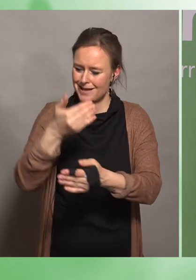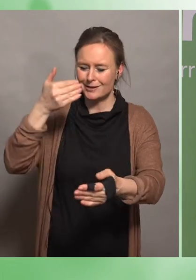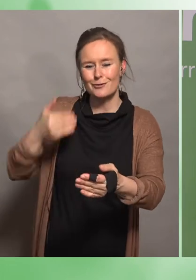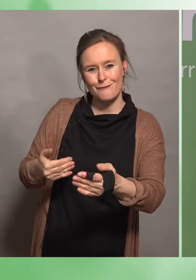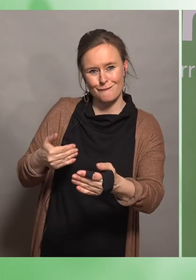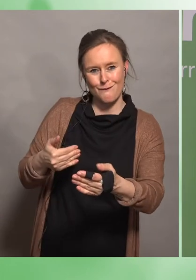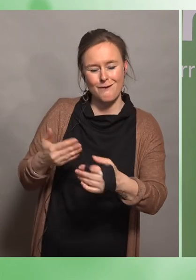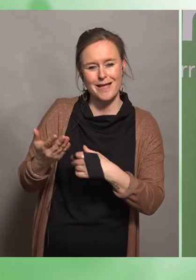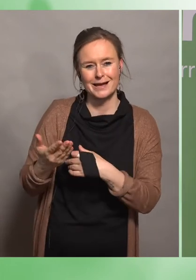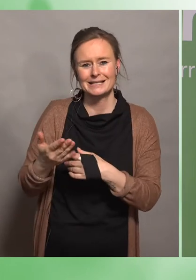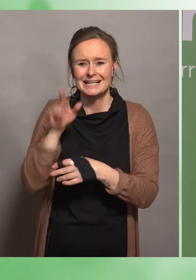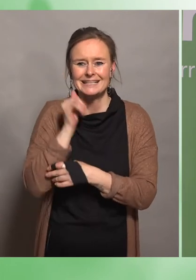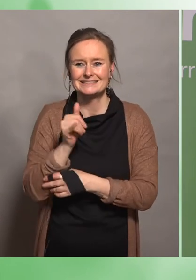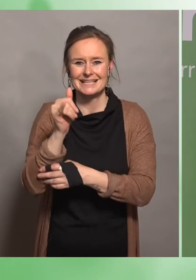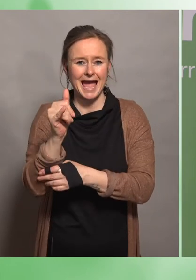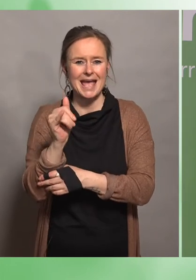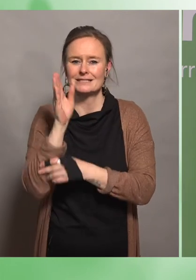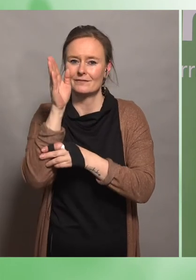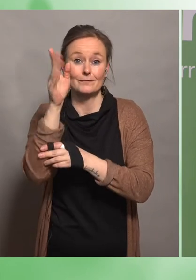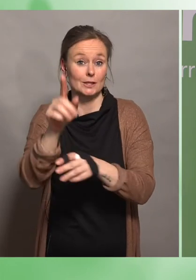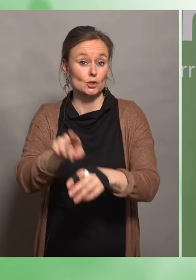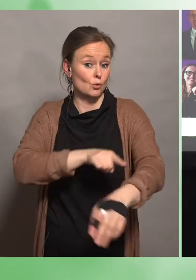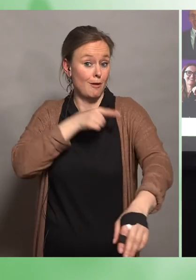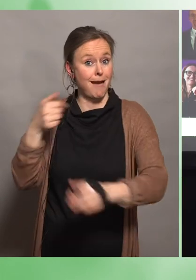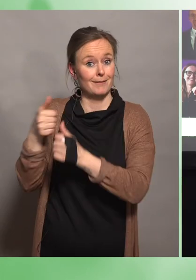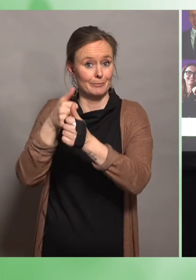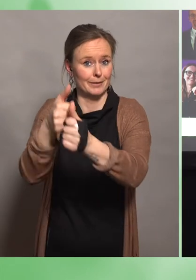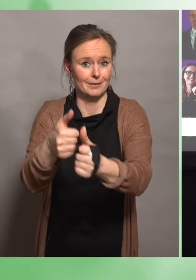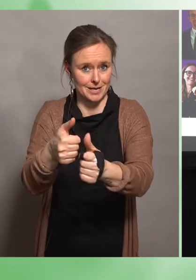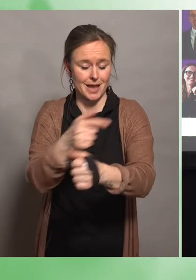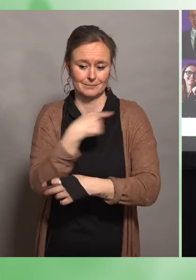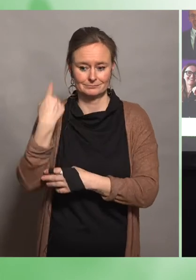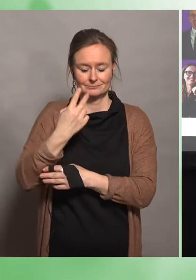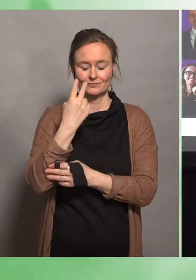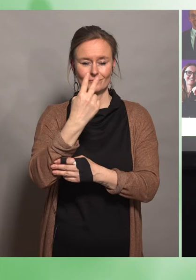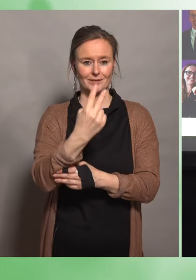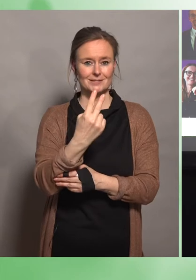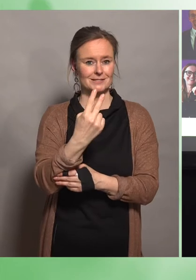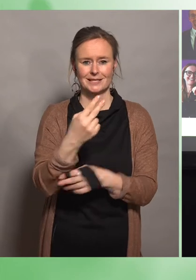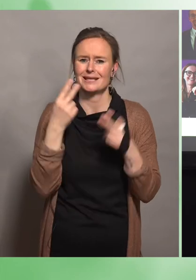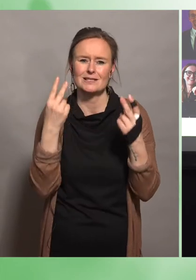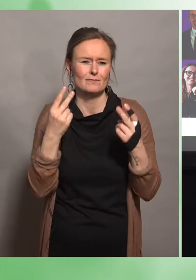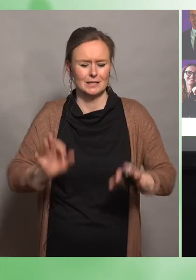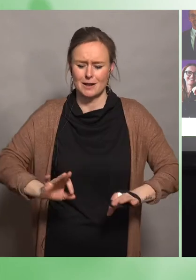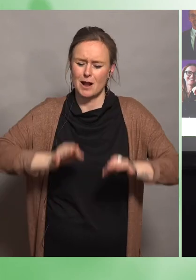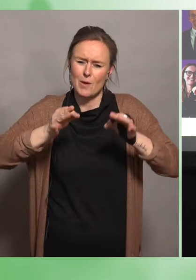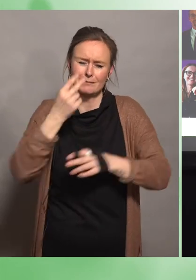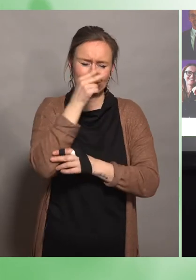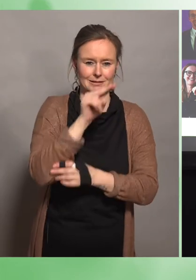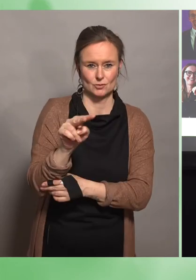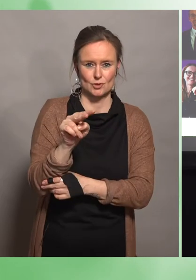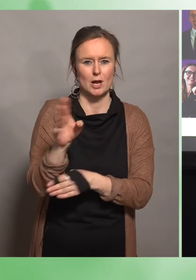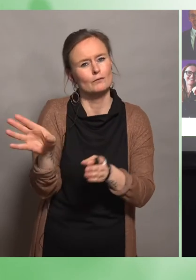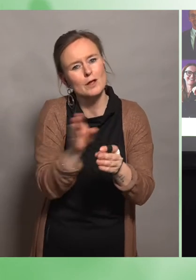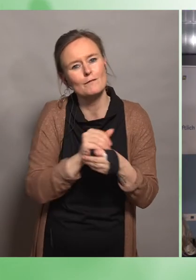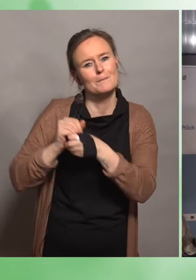und die wird uns noch lange begleiten. Wir sehen ganz einfach, es ist wichtig, einfach so auf die Qualität zu schauen und auf das Miteinander.